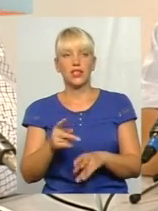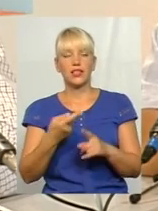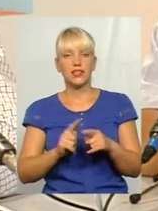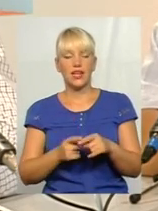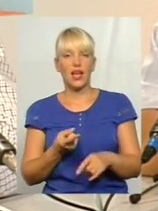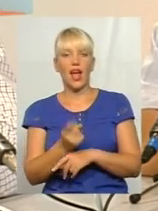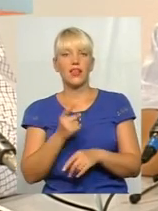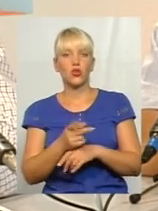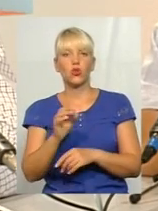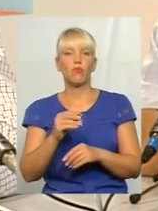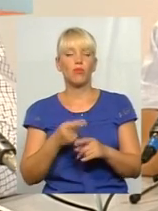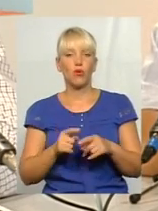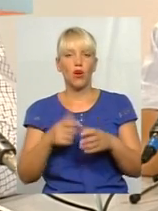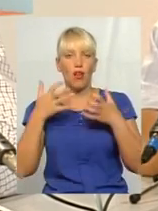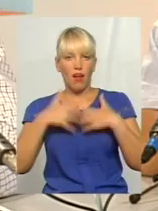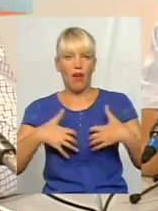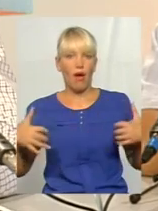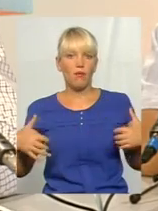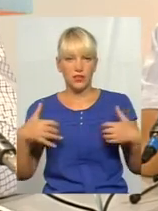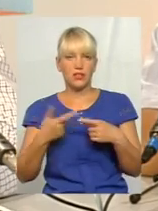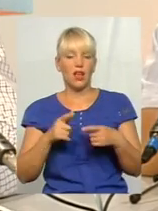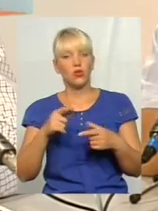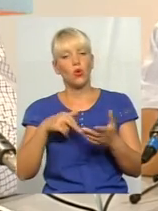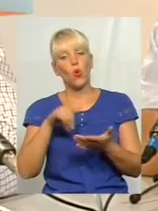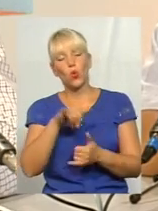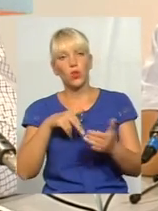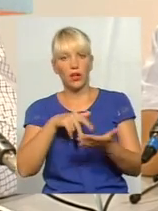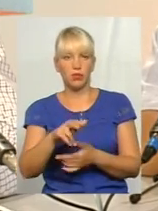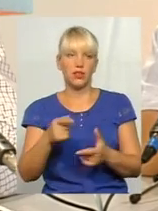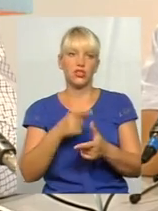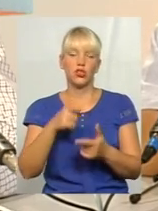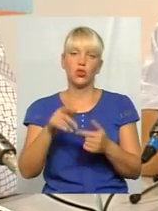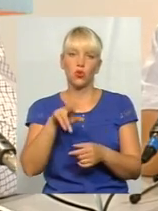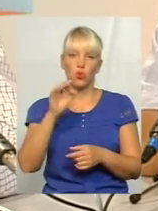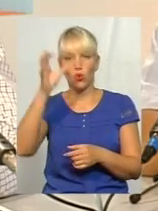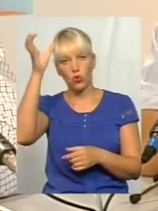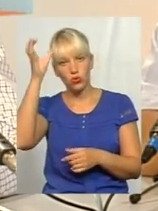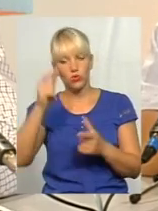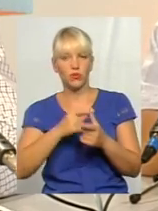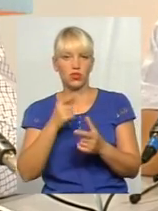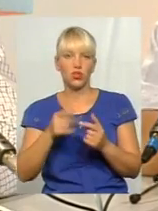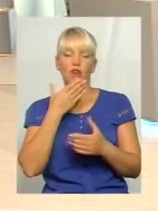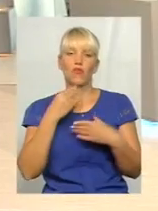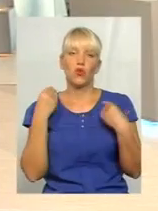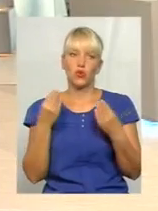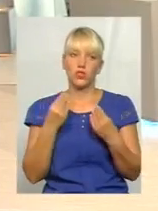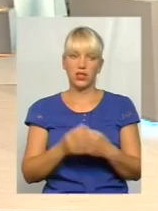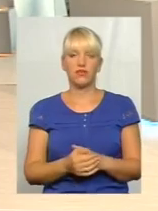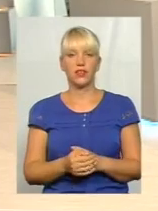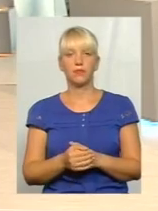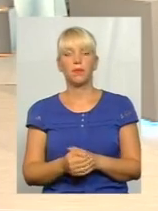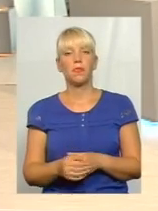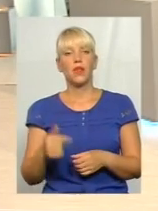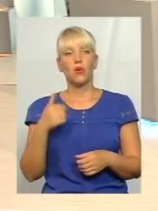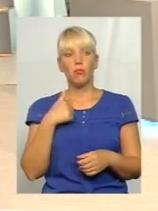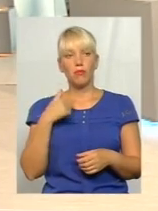про обезянку куда їй піти чи до розумних чи до вродливих тому давайте Все тоді в мене питання Ну от судячи з